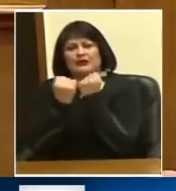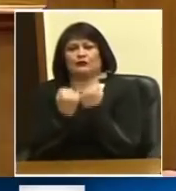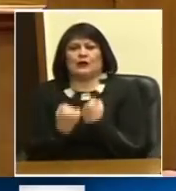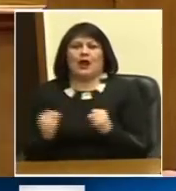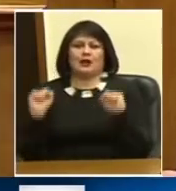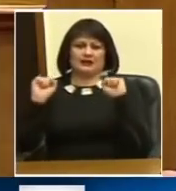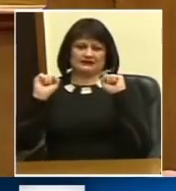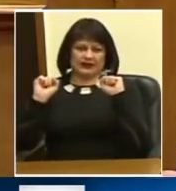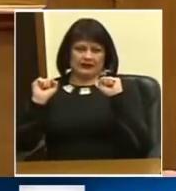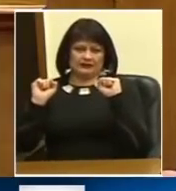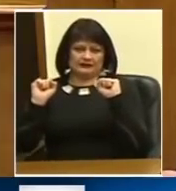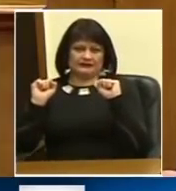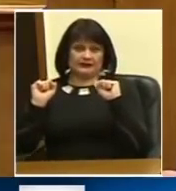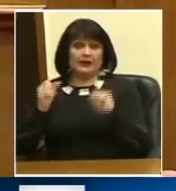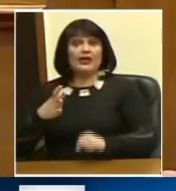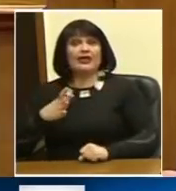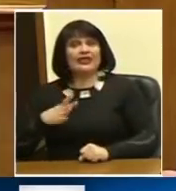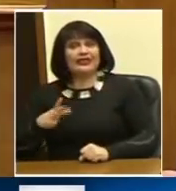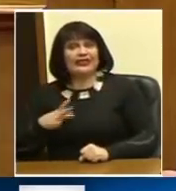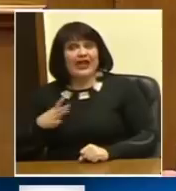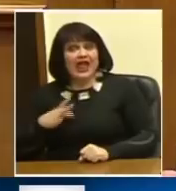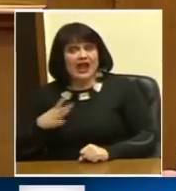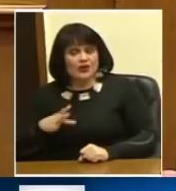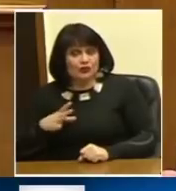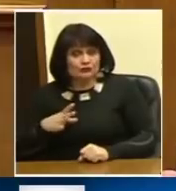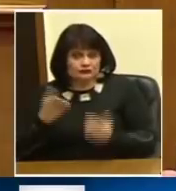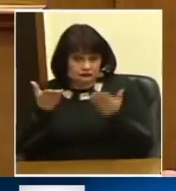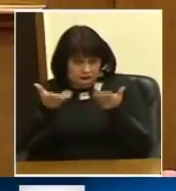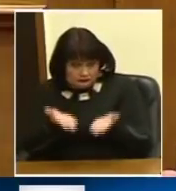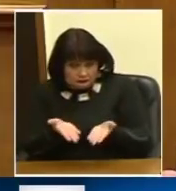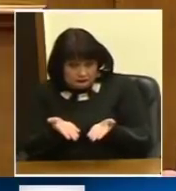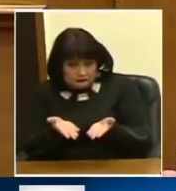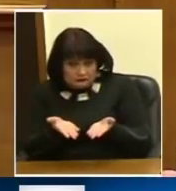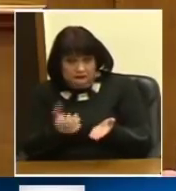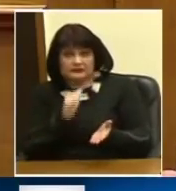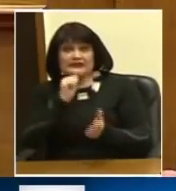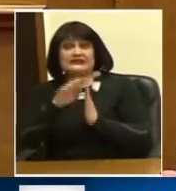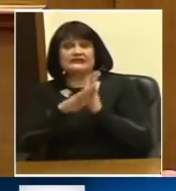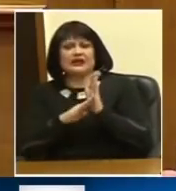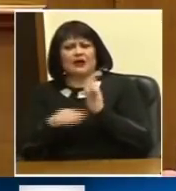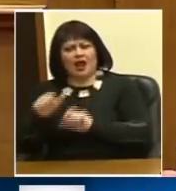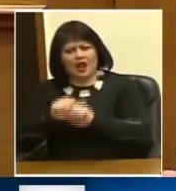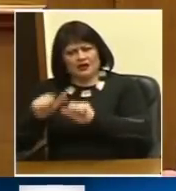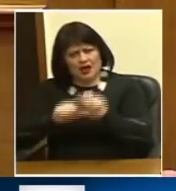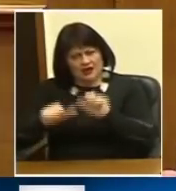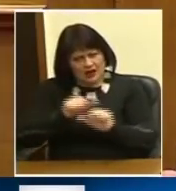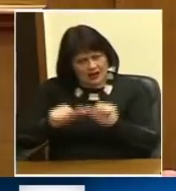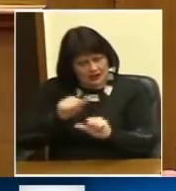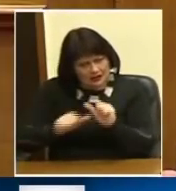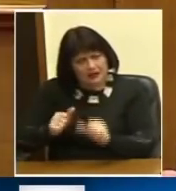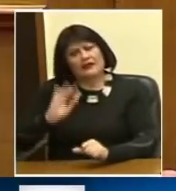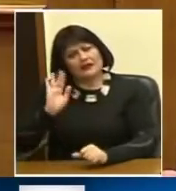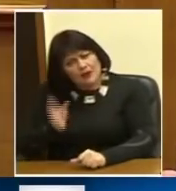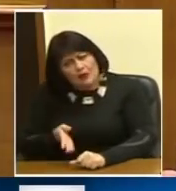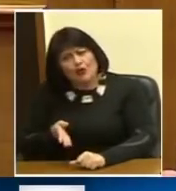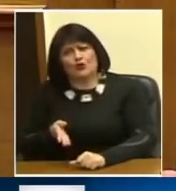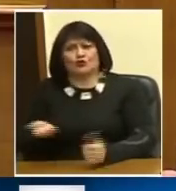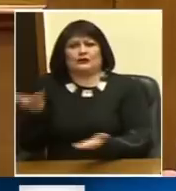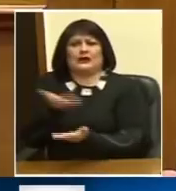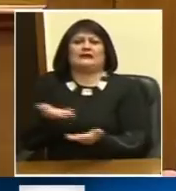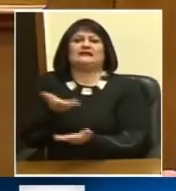θέλουν τέτοιου είδους και εύρους και πολλές συνταγματικές αλλαγές, θα έχουν τη δυνατότητα να τις